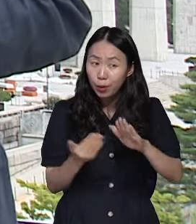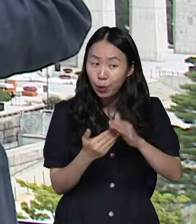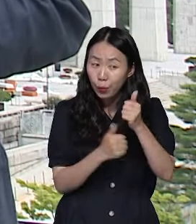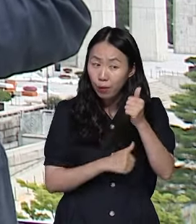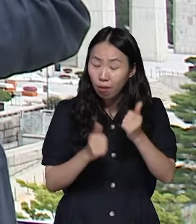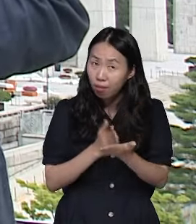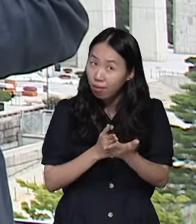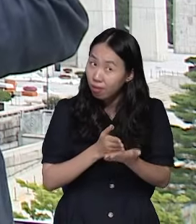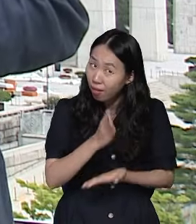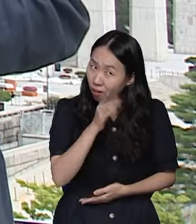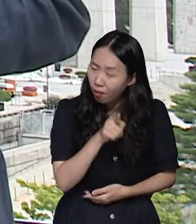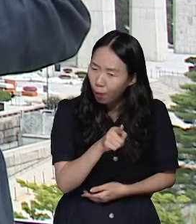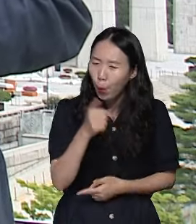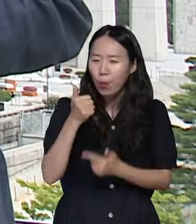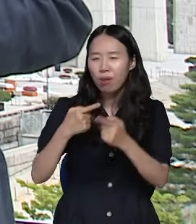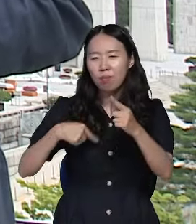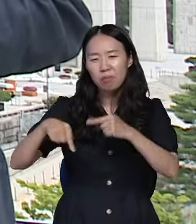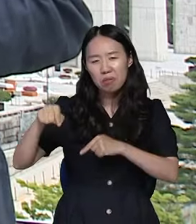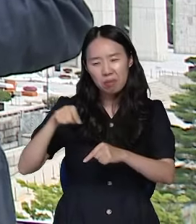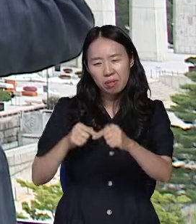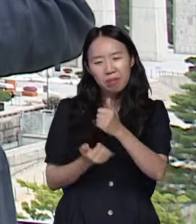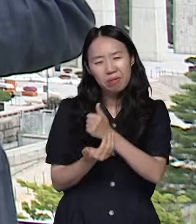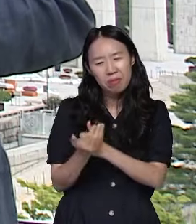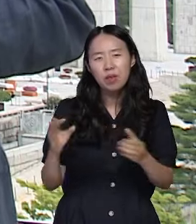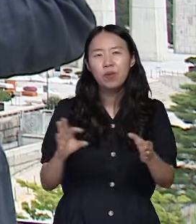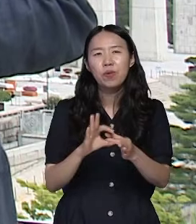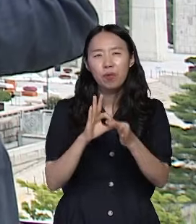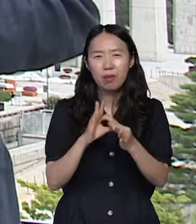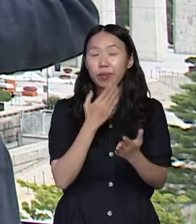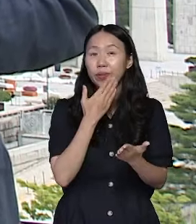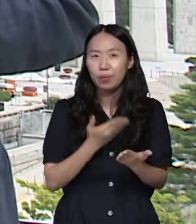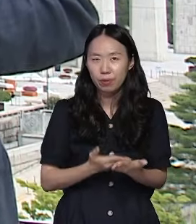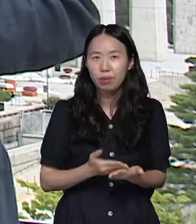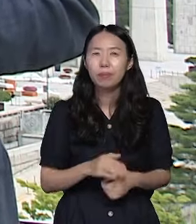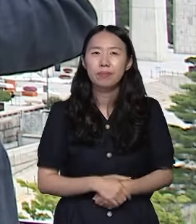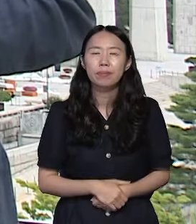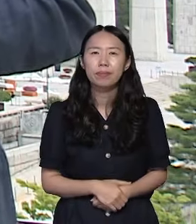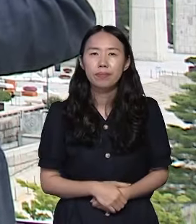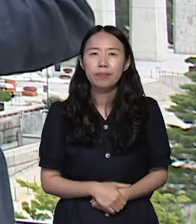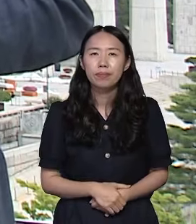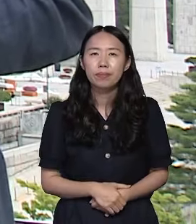호남 정치력의 가늠자 역할을 할 것이란 전망도 나오고 있습니다. KBC 이영길입니다.